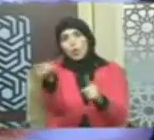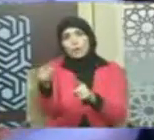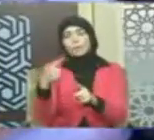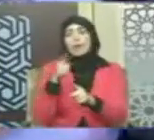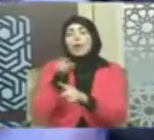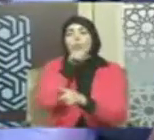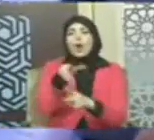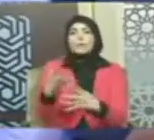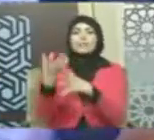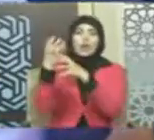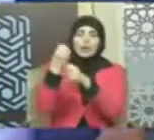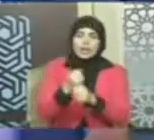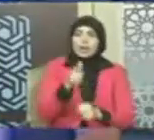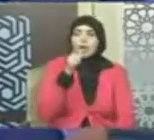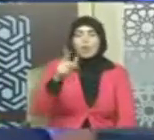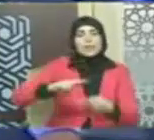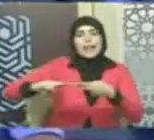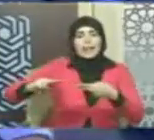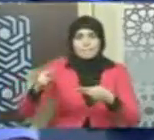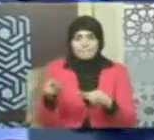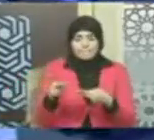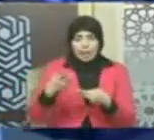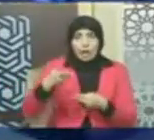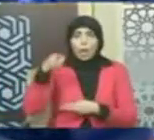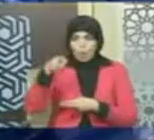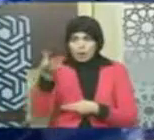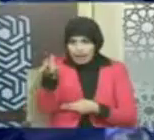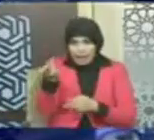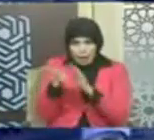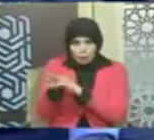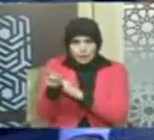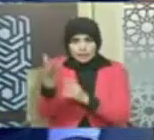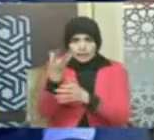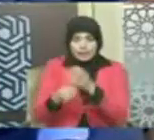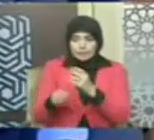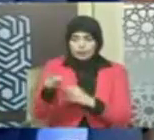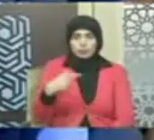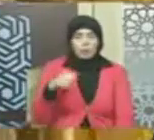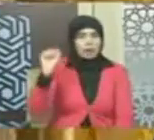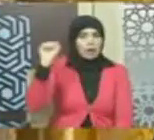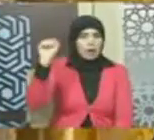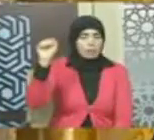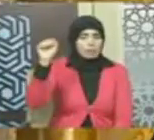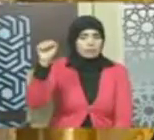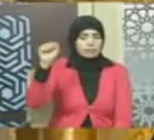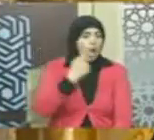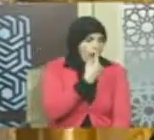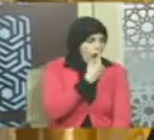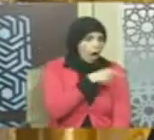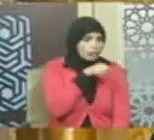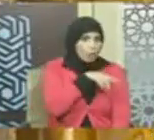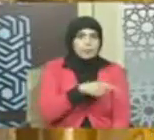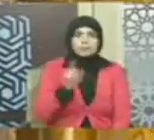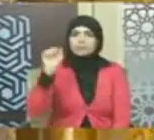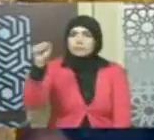وأن تزوجوني ابنتكم. فذهب إليهم فطرق الباب: من؟ قال: